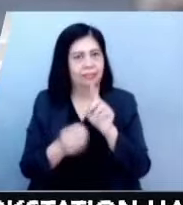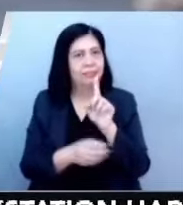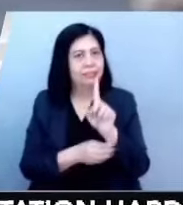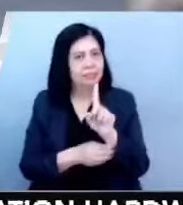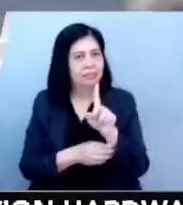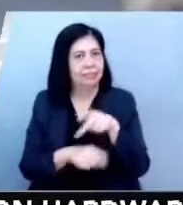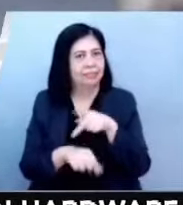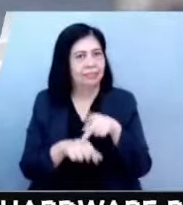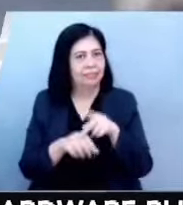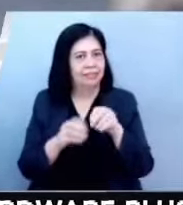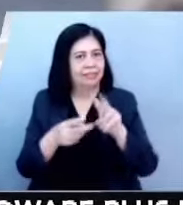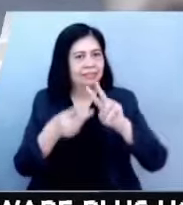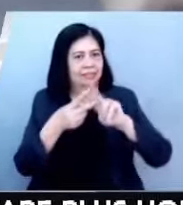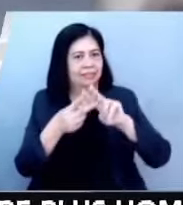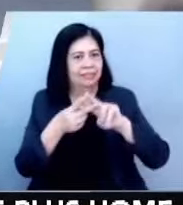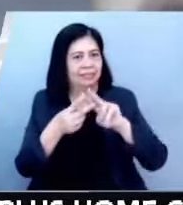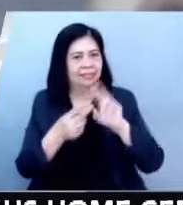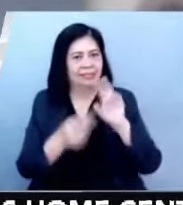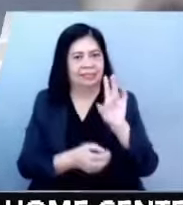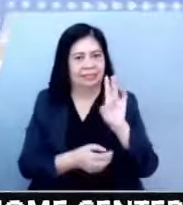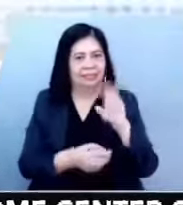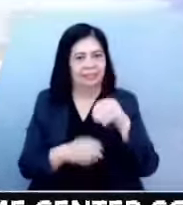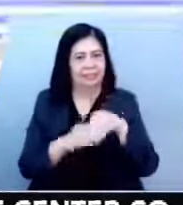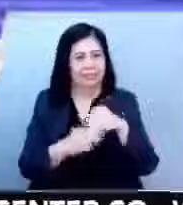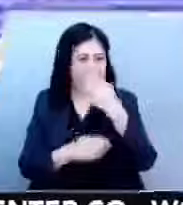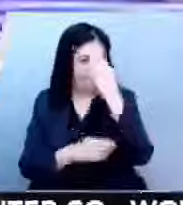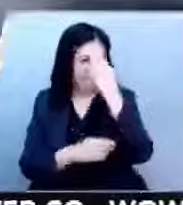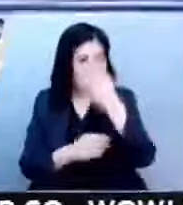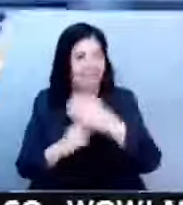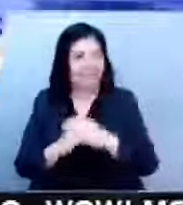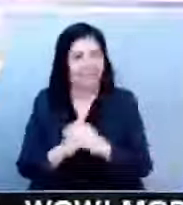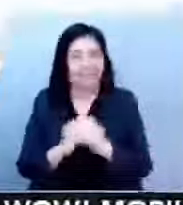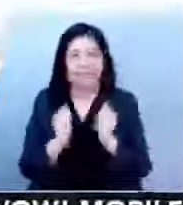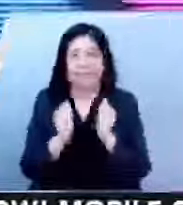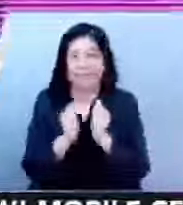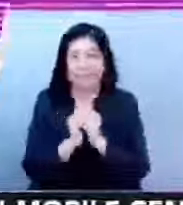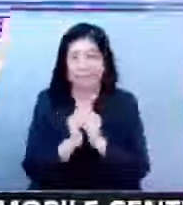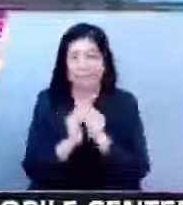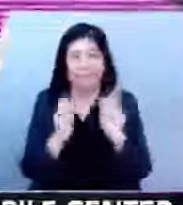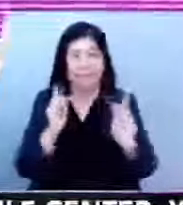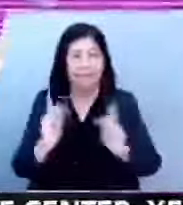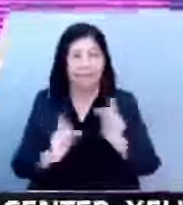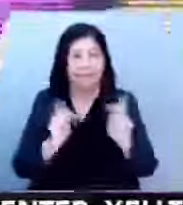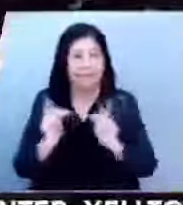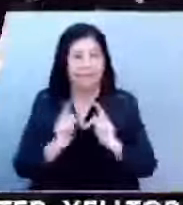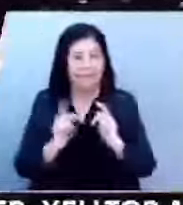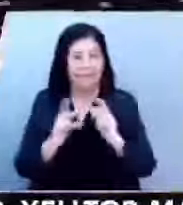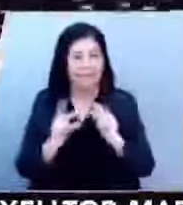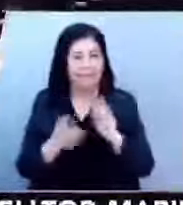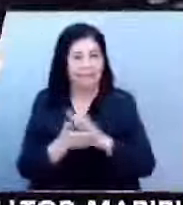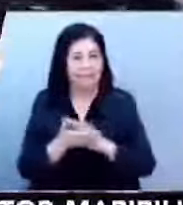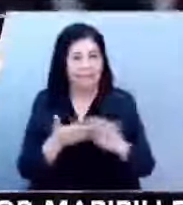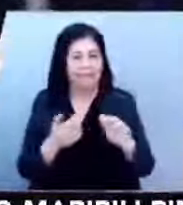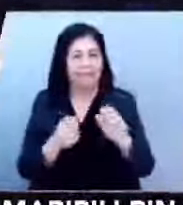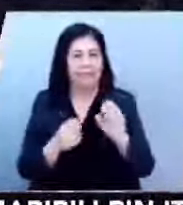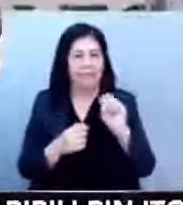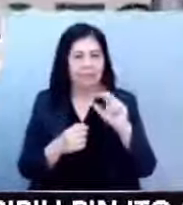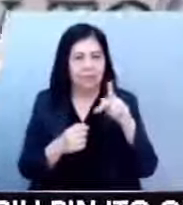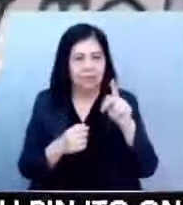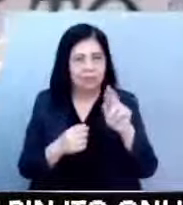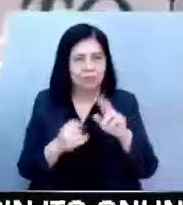ang hashtag 17 in Bulacan. Kabilang sa kanilang performances ang Very Nice, Super, at